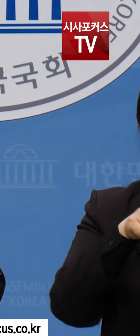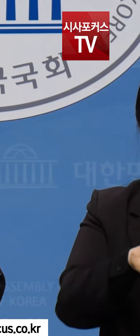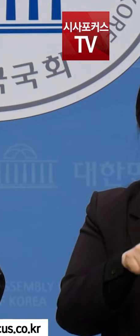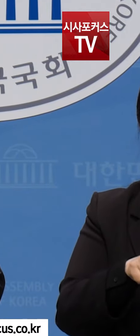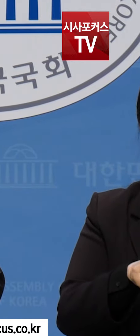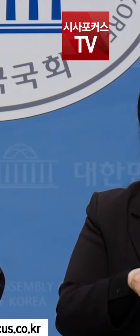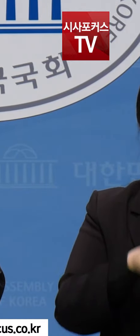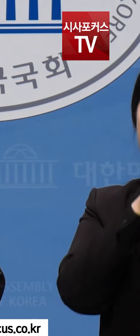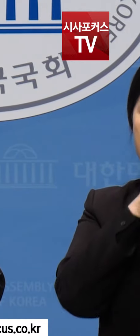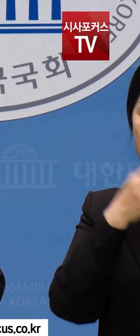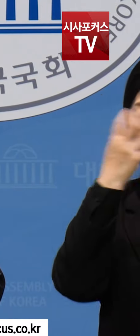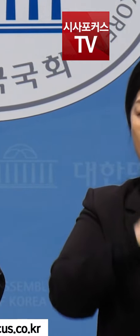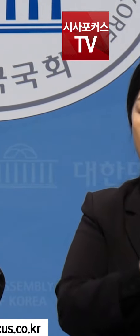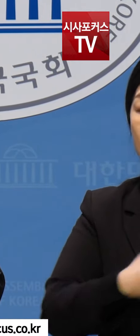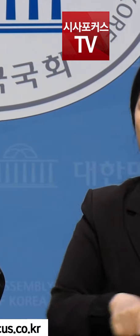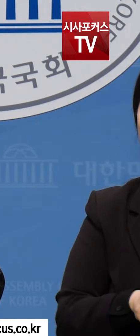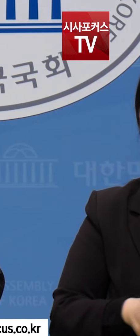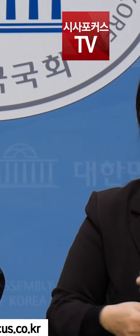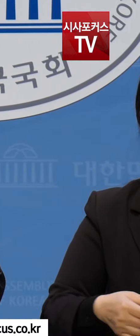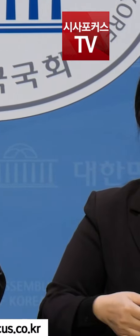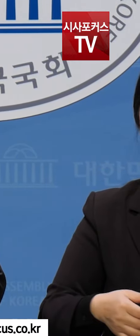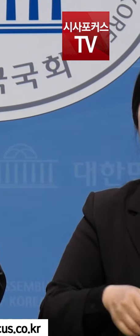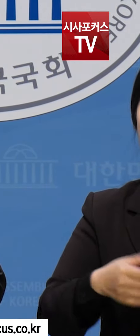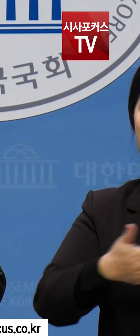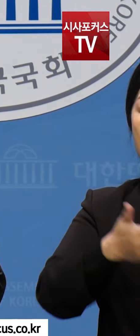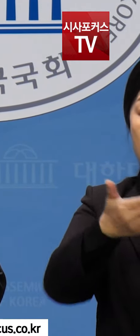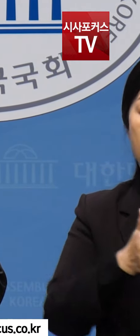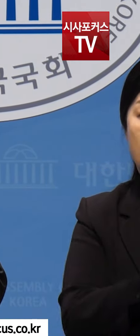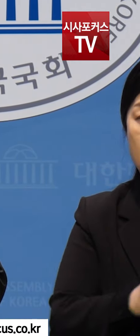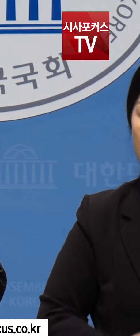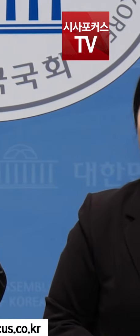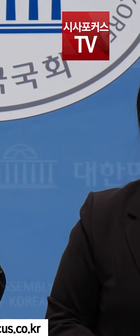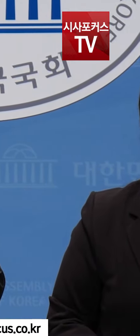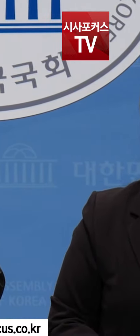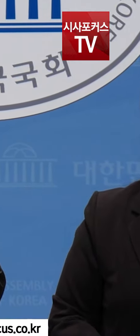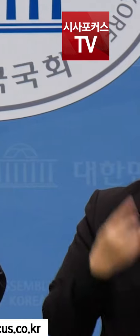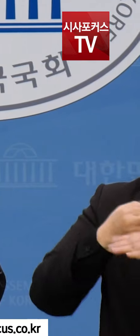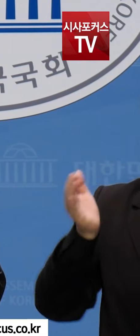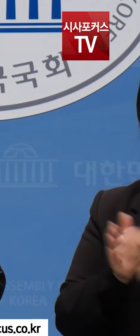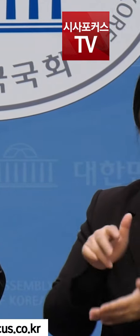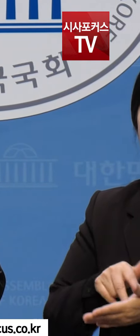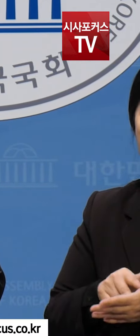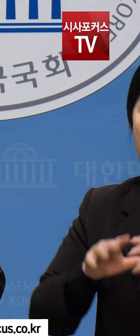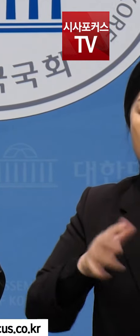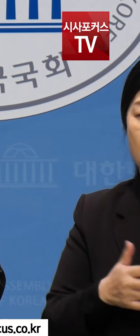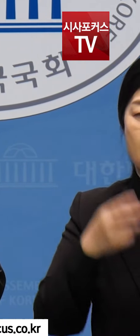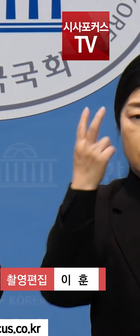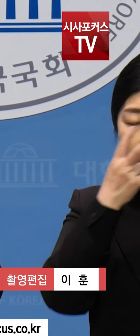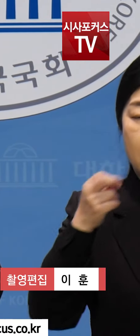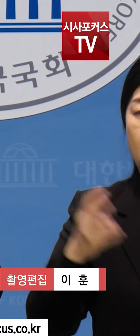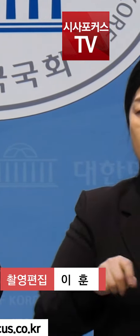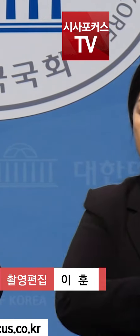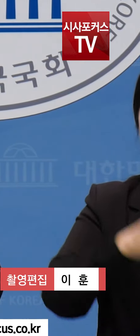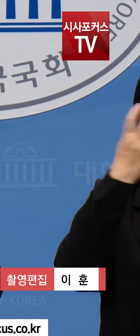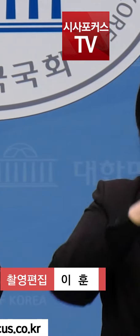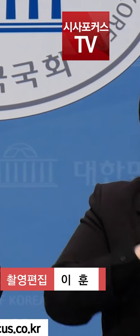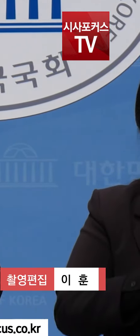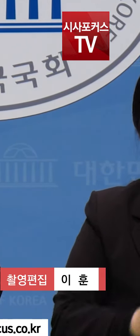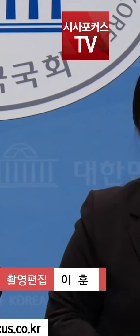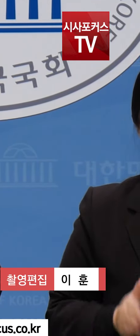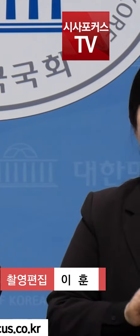있도록 적극 협조하십시오. 더불어민주당은 국정조사와 특검을 통해 해병대원